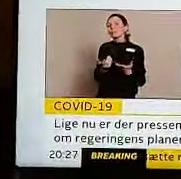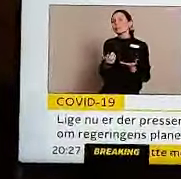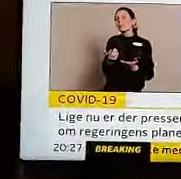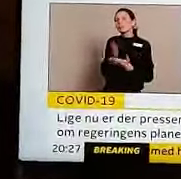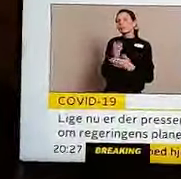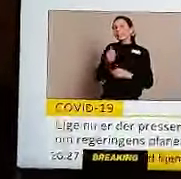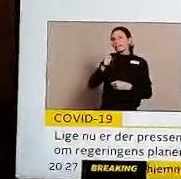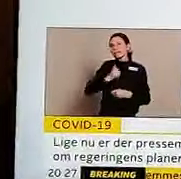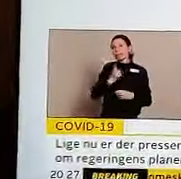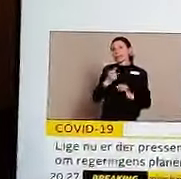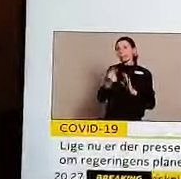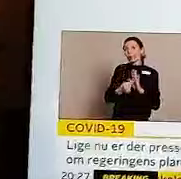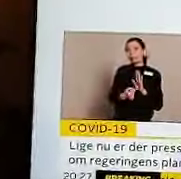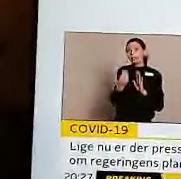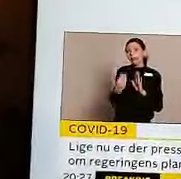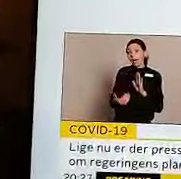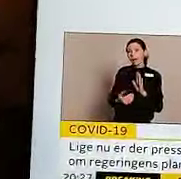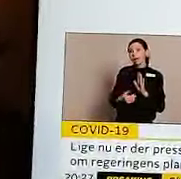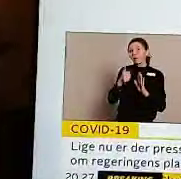نصح وإرشادات و